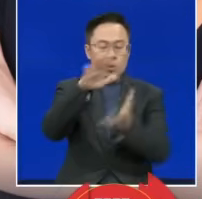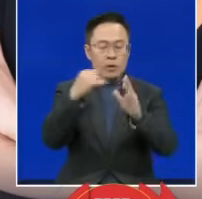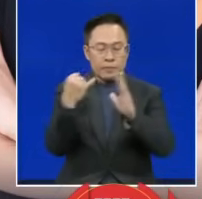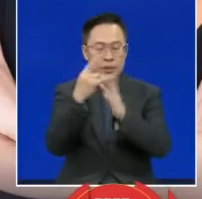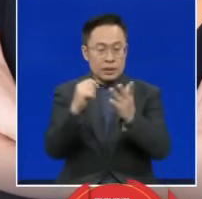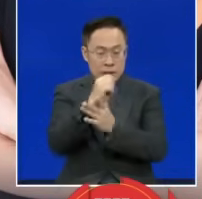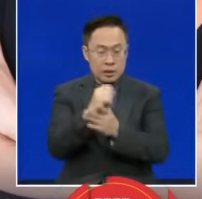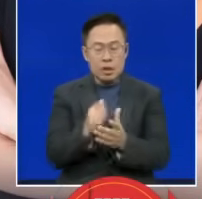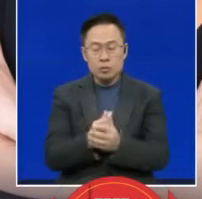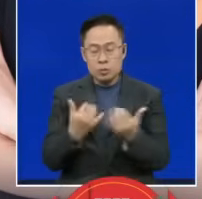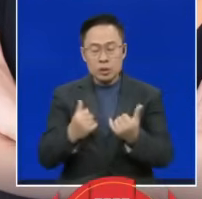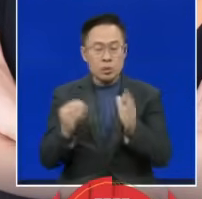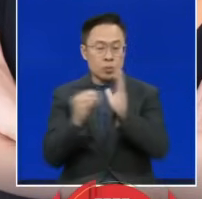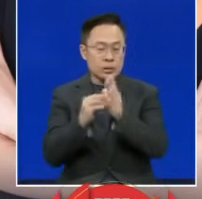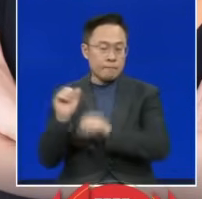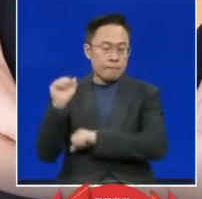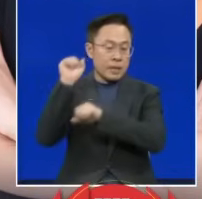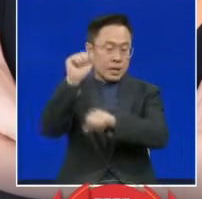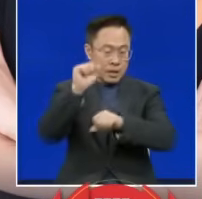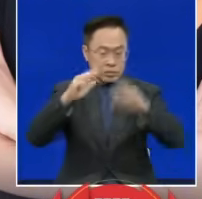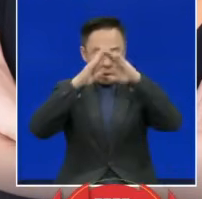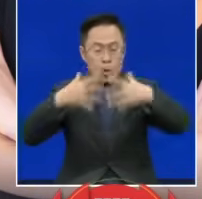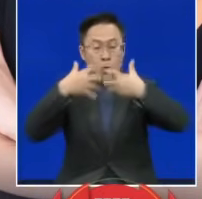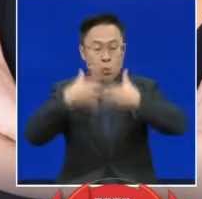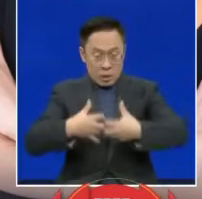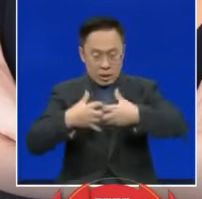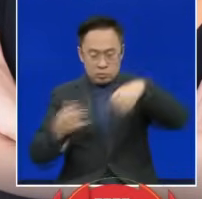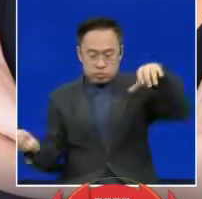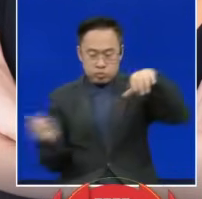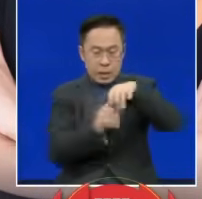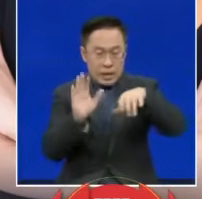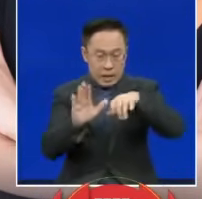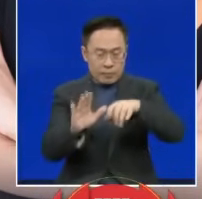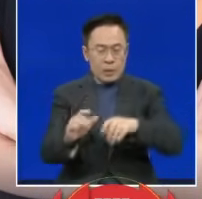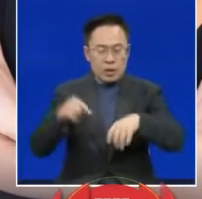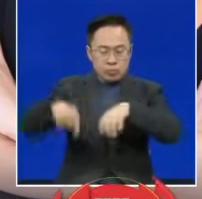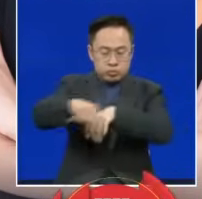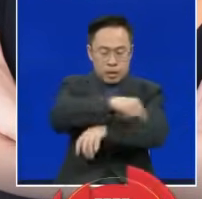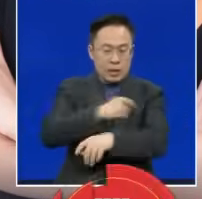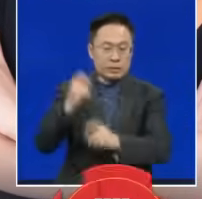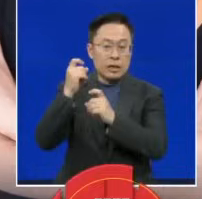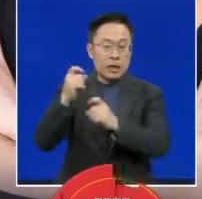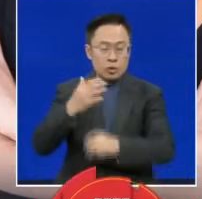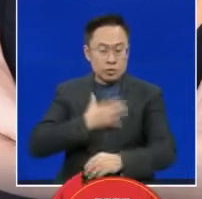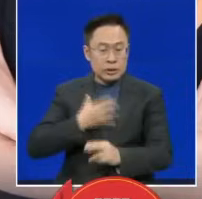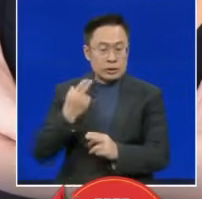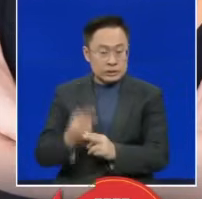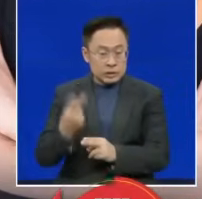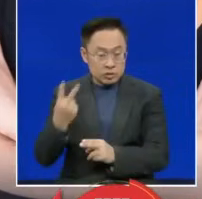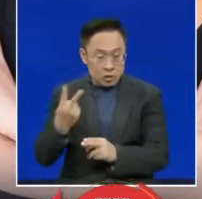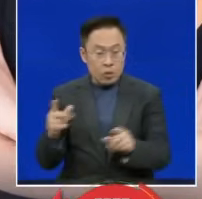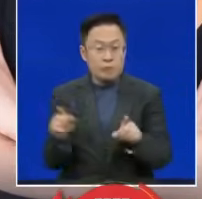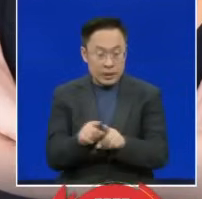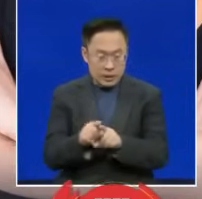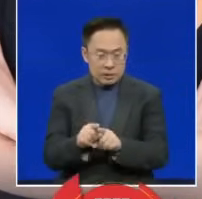พื้นที่สาธารณภัยเป็นที่เรียบร้อยแล้วในส่วนที่เนิร์สและเจ้าของโรงงานมีนามสกุลเดียวกันนั้นเนื่องจาก